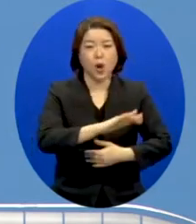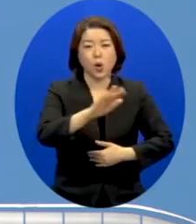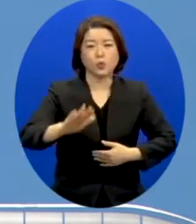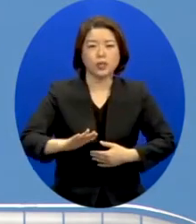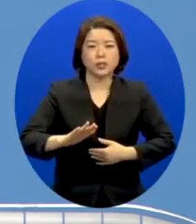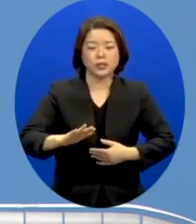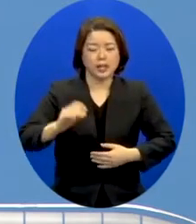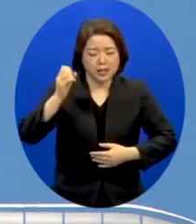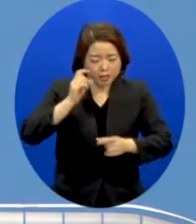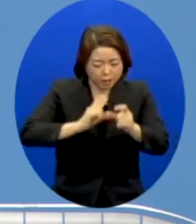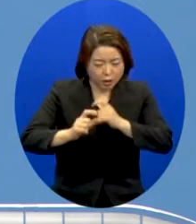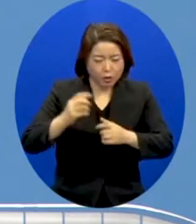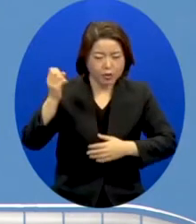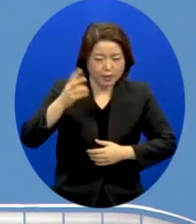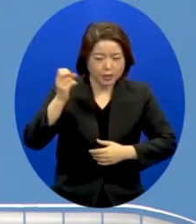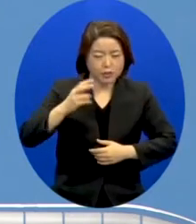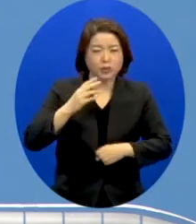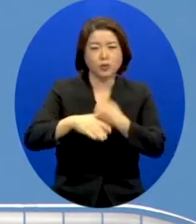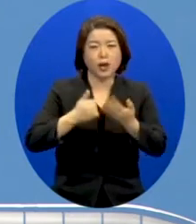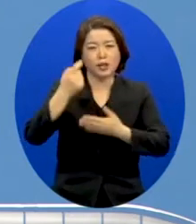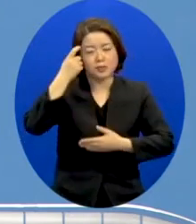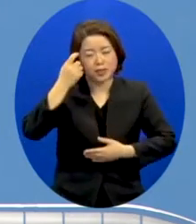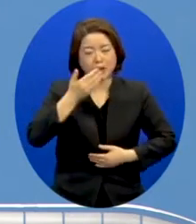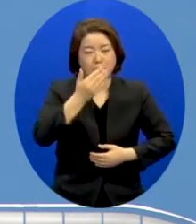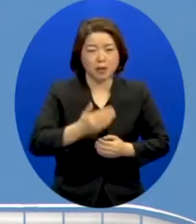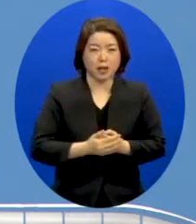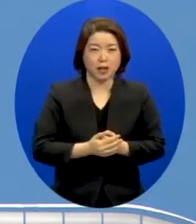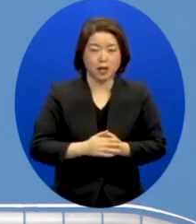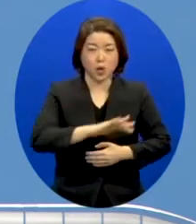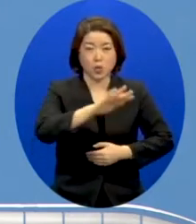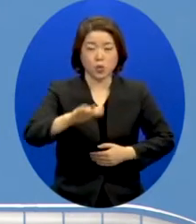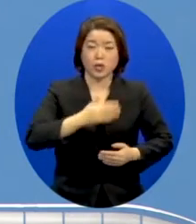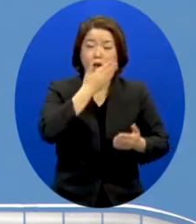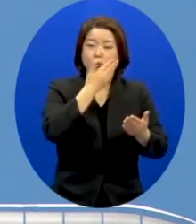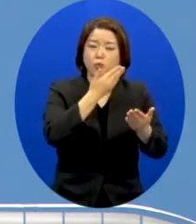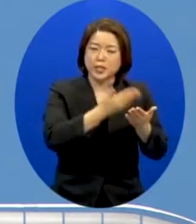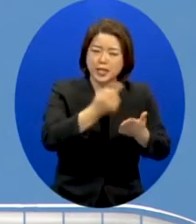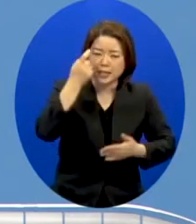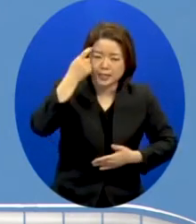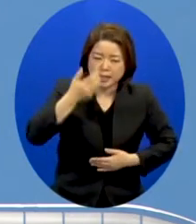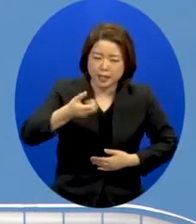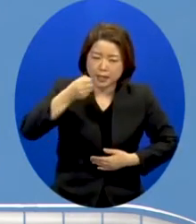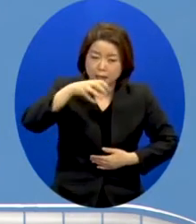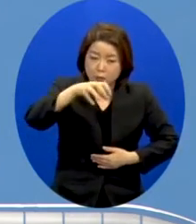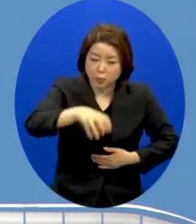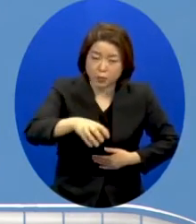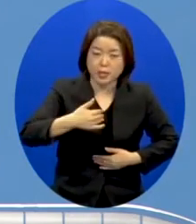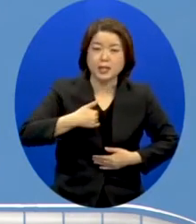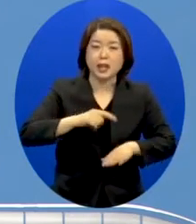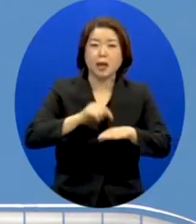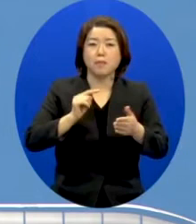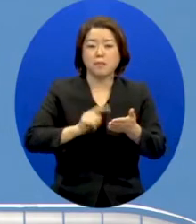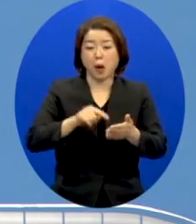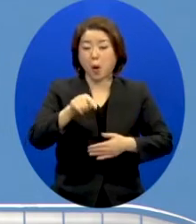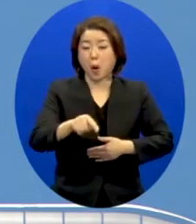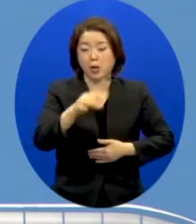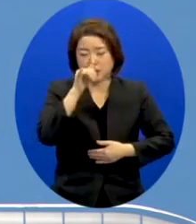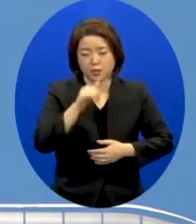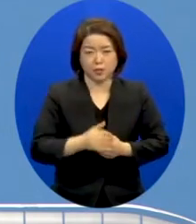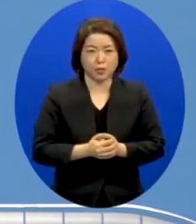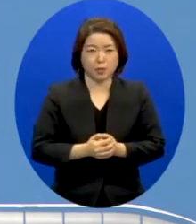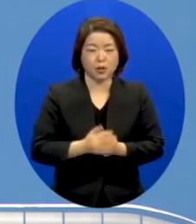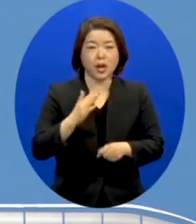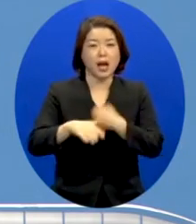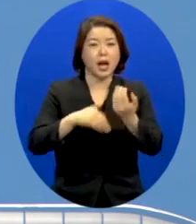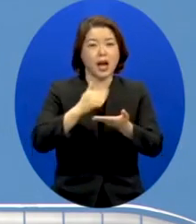더욱 자주 생각하게 될 것입니다 우리가 귀 여기는 곳에 우리의 마음도 있는 법이기 때문입니다 하나님을